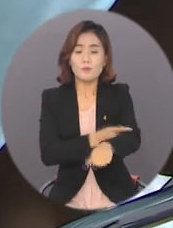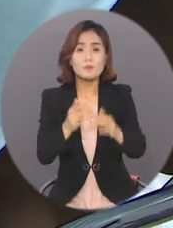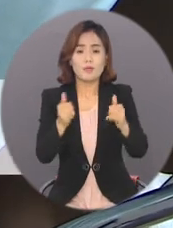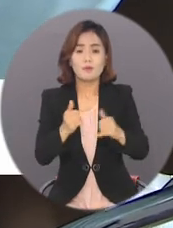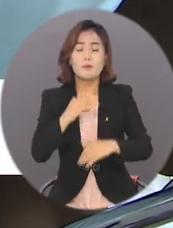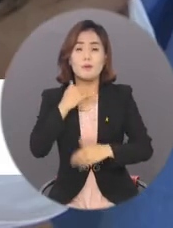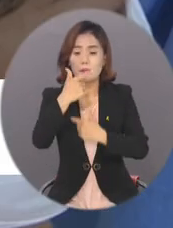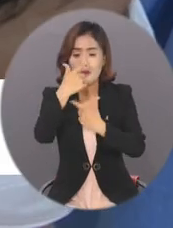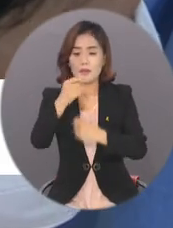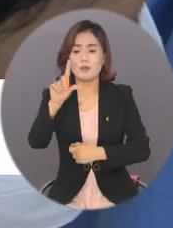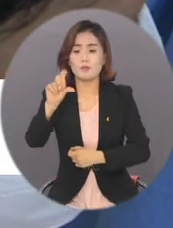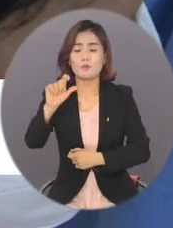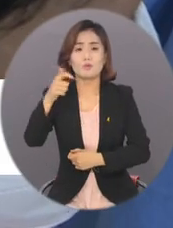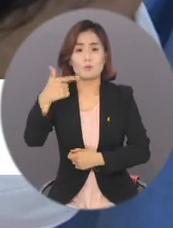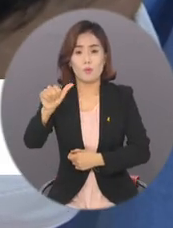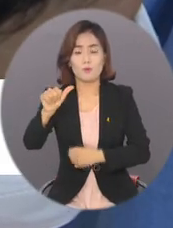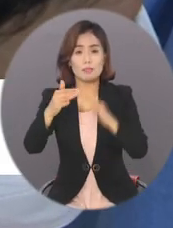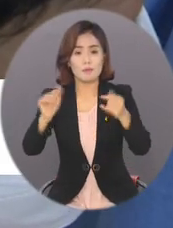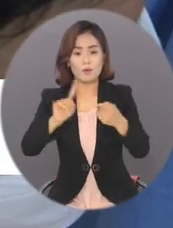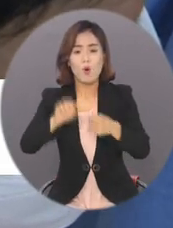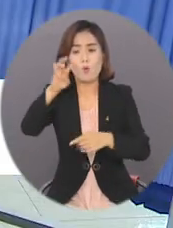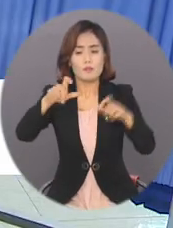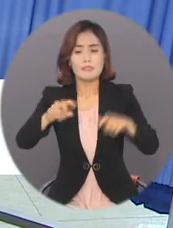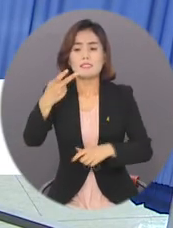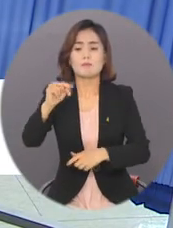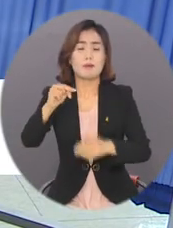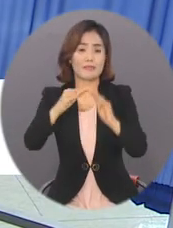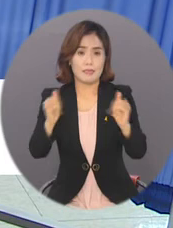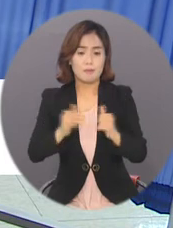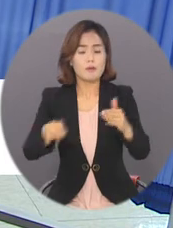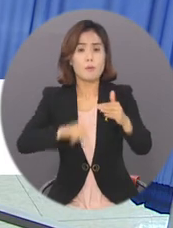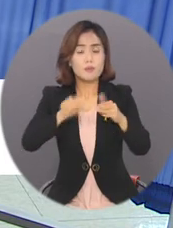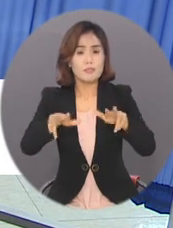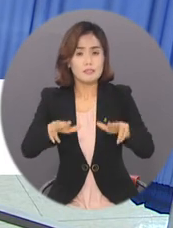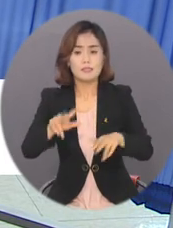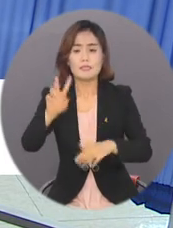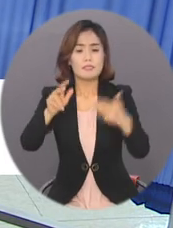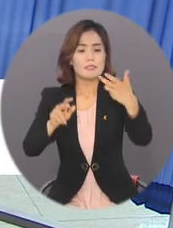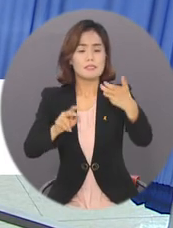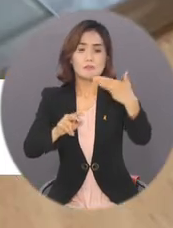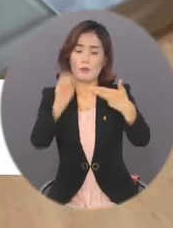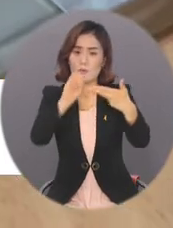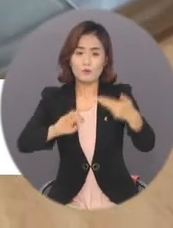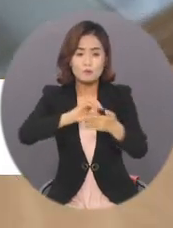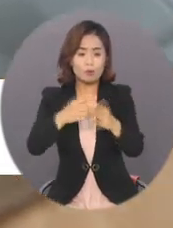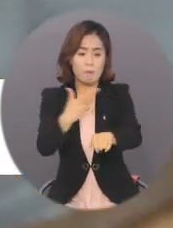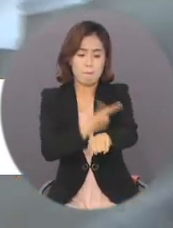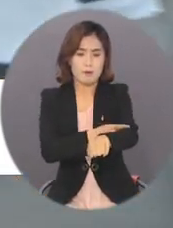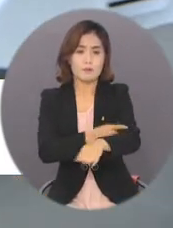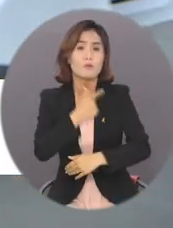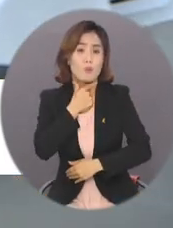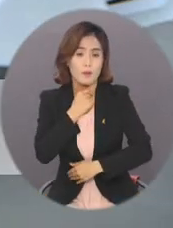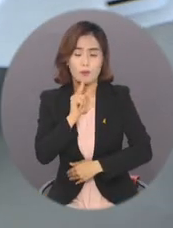만 65세부터 74세 어르신은 광주에만 12만여 명. 이 가운데 현재 78%가량이 백신을